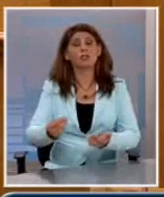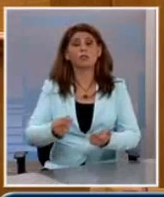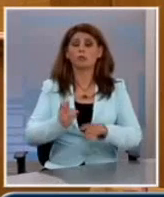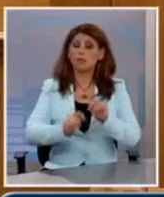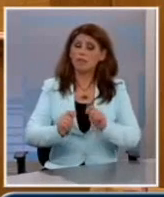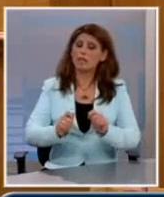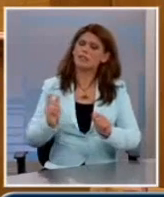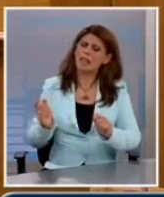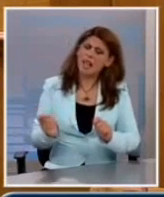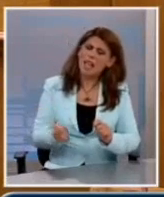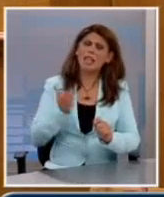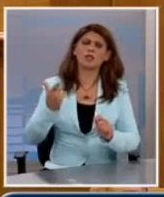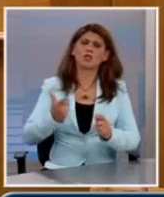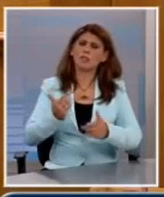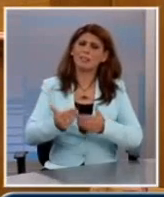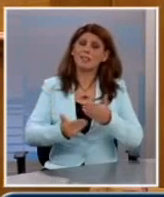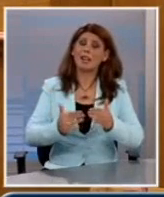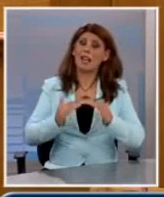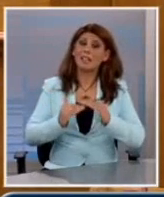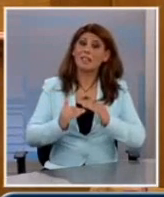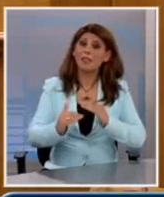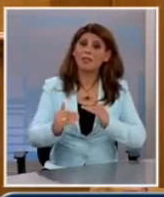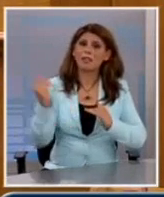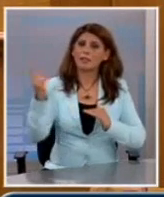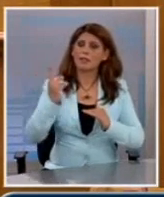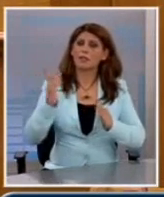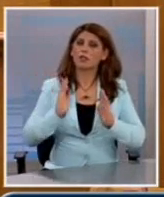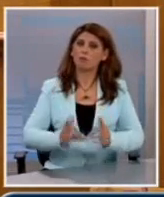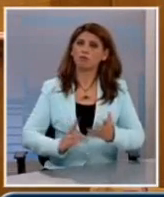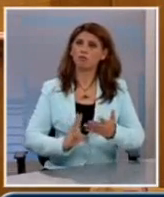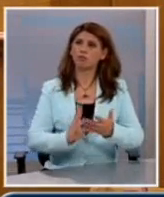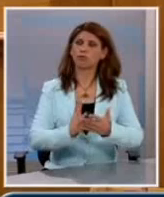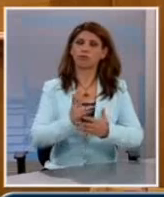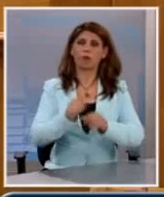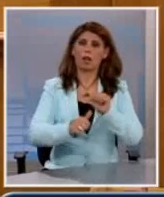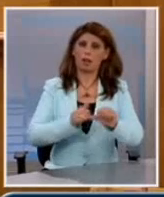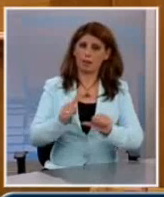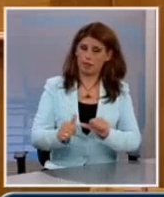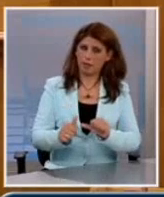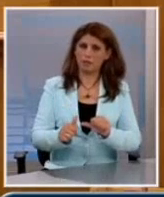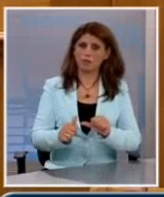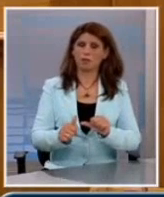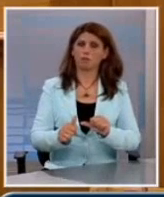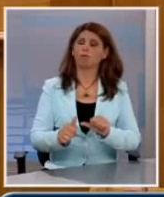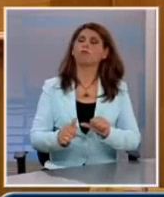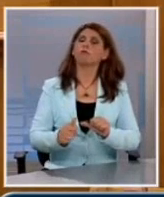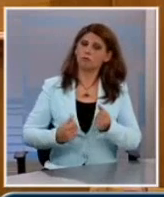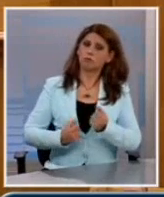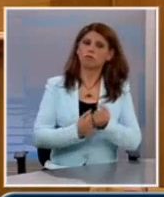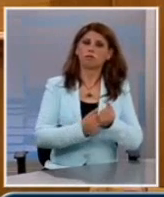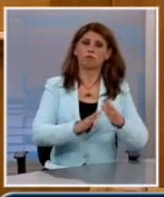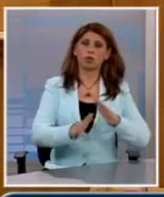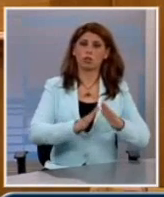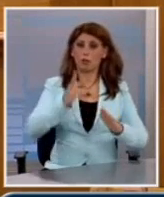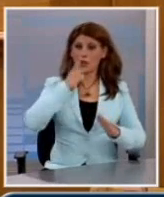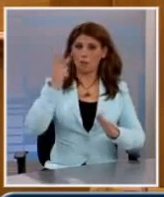σιγά αλλά σταθερά τις συνθήκες όπου θα μπορέσουν να ευδοκιμήσουν αλλαγές υπέρ της προστασίας των